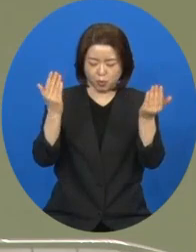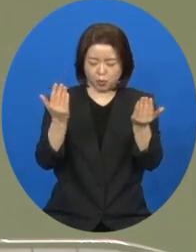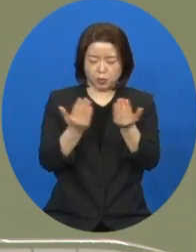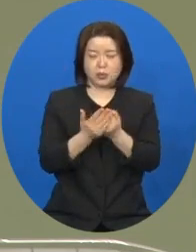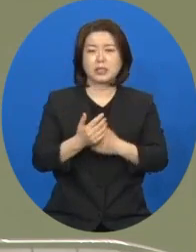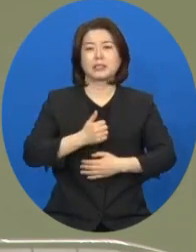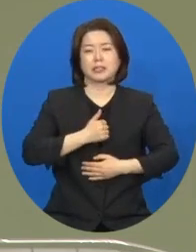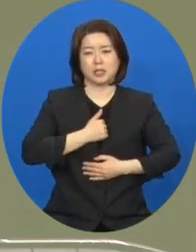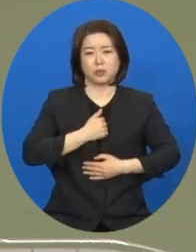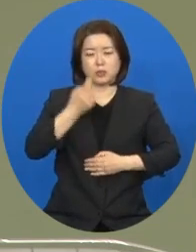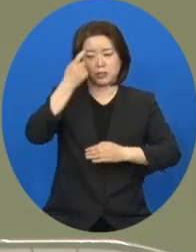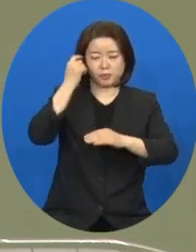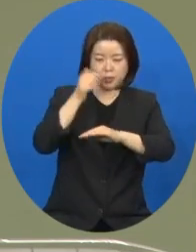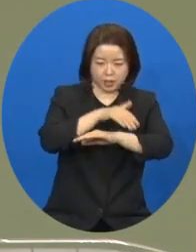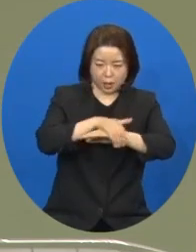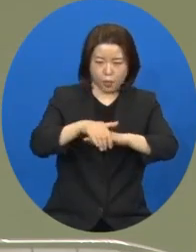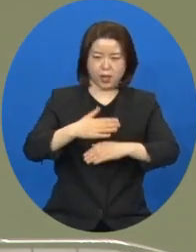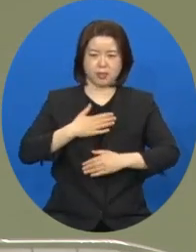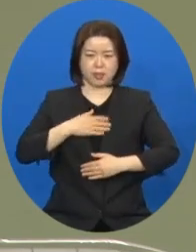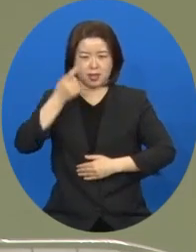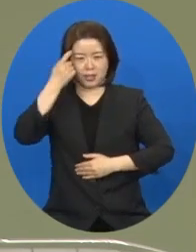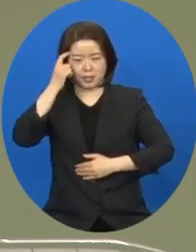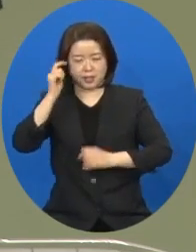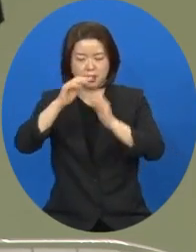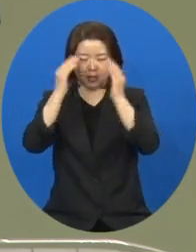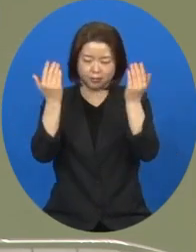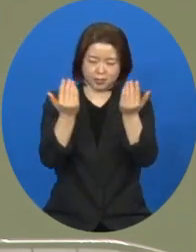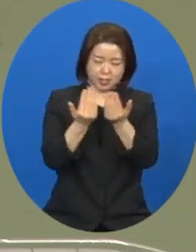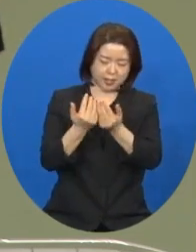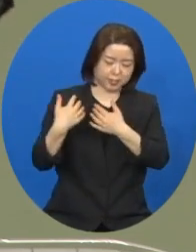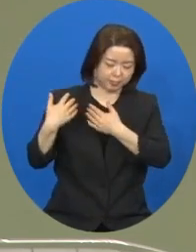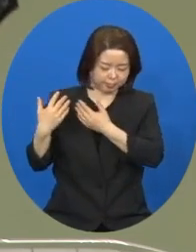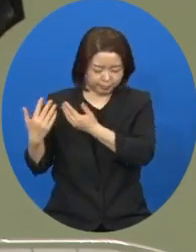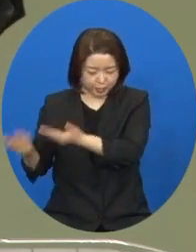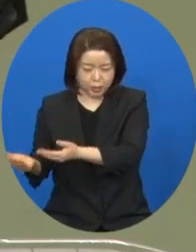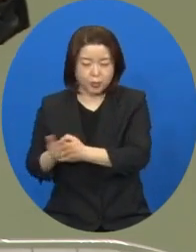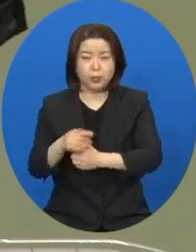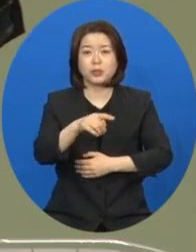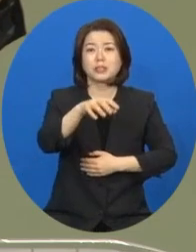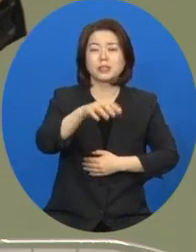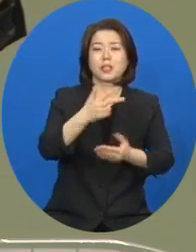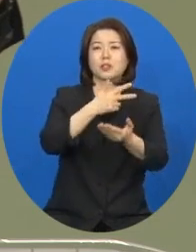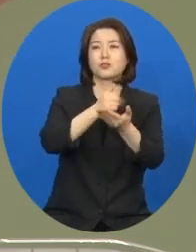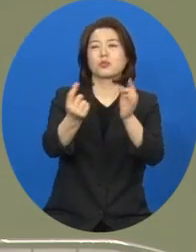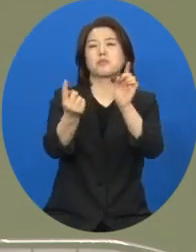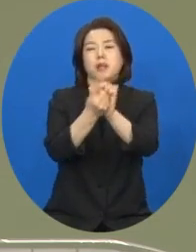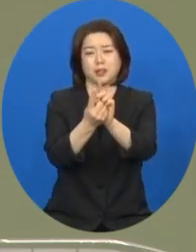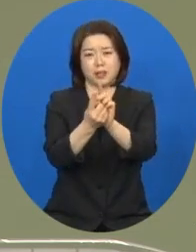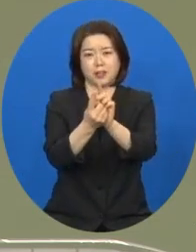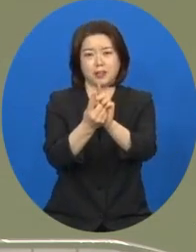자존심, 계획, 내 생각 다 내려놓고 주님을 그 자리에서 주님을 만났다고.